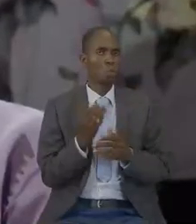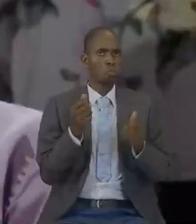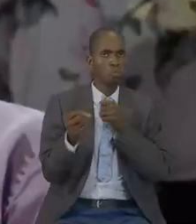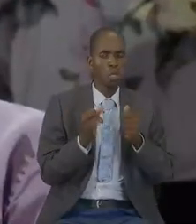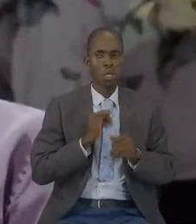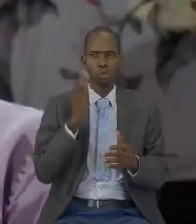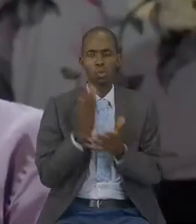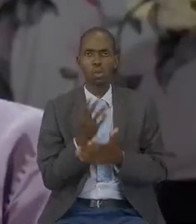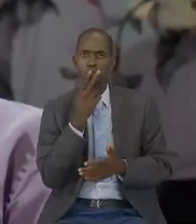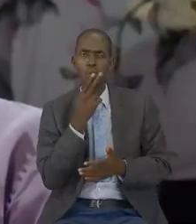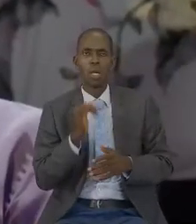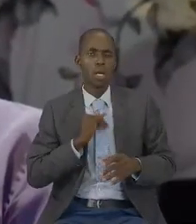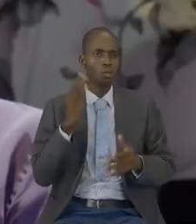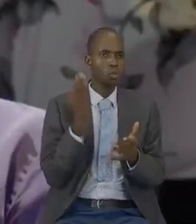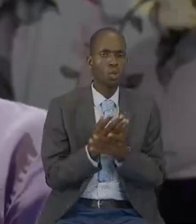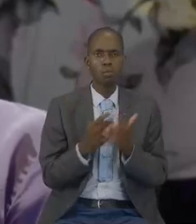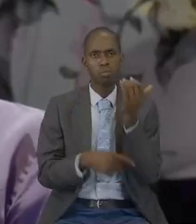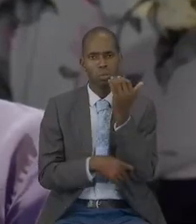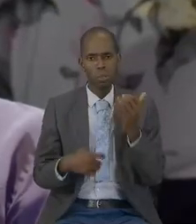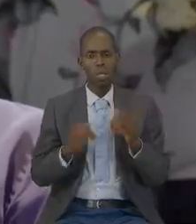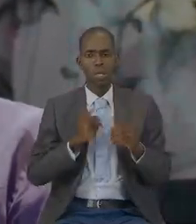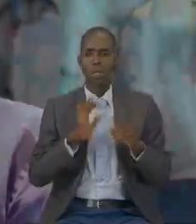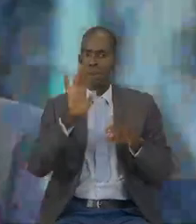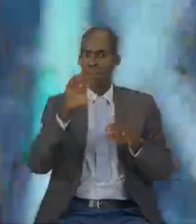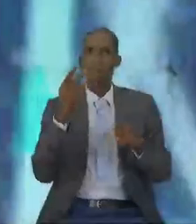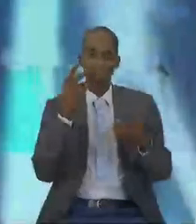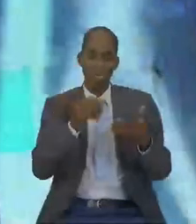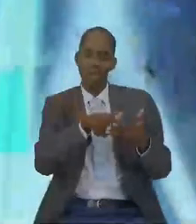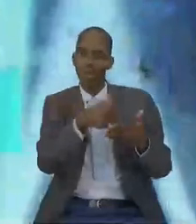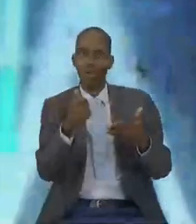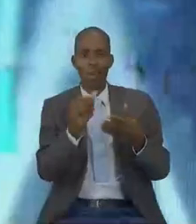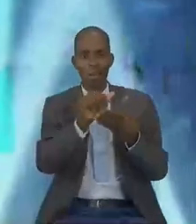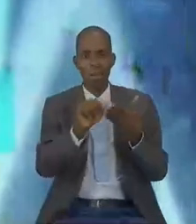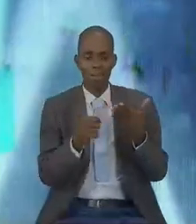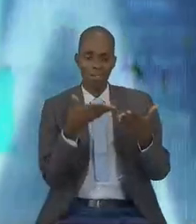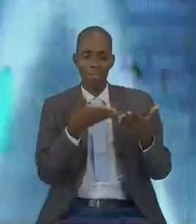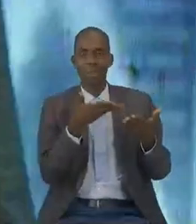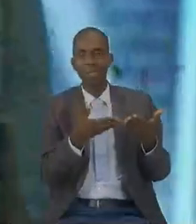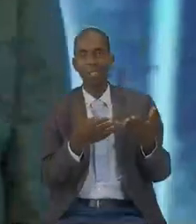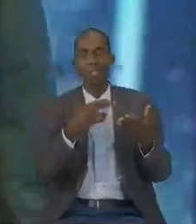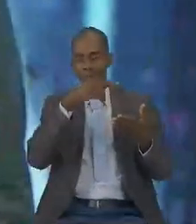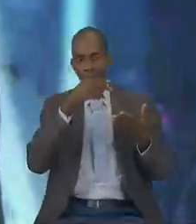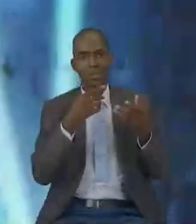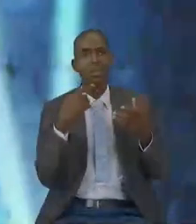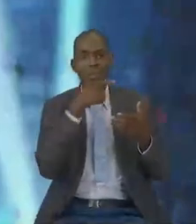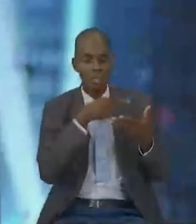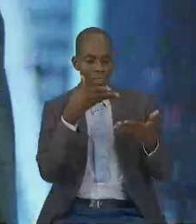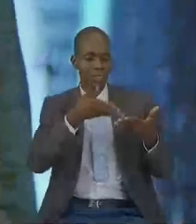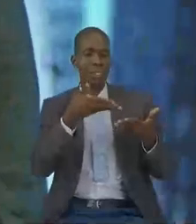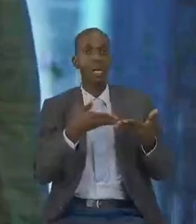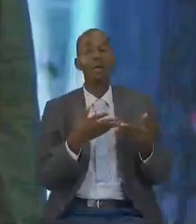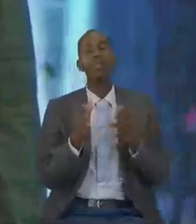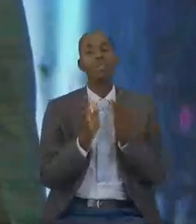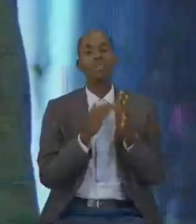fais plus ça. Je ne fais plus ça. Je ne fume plus. Je ne bois plus. Mais tu fais autre chose, non? Et Jésus dit, oh, d'abord, ne t'en fais